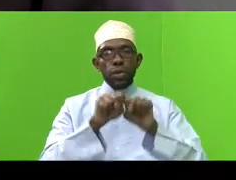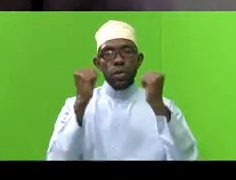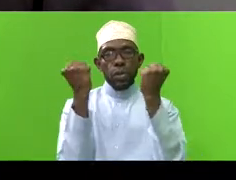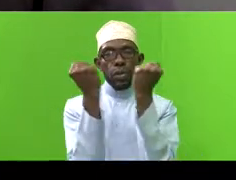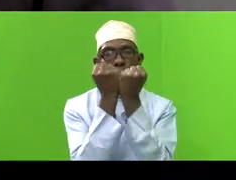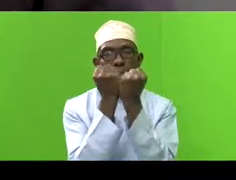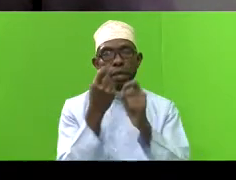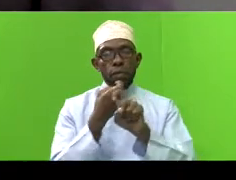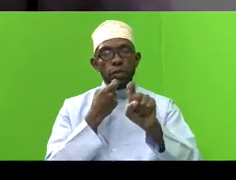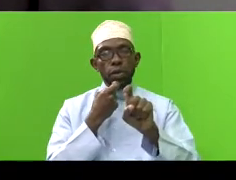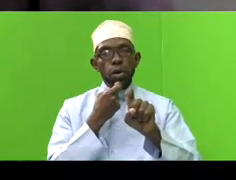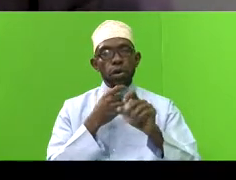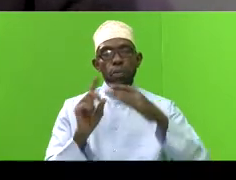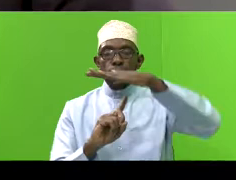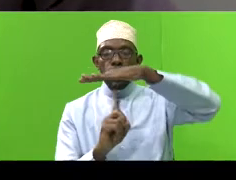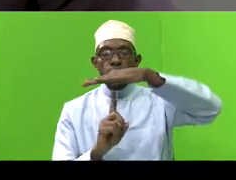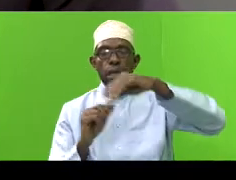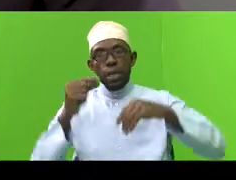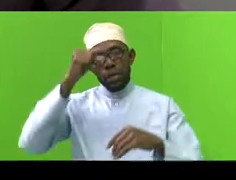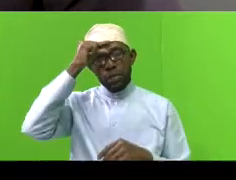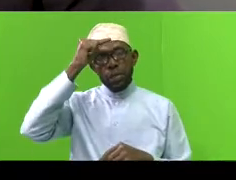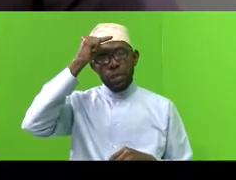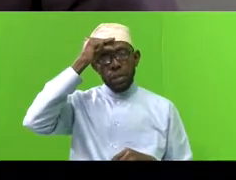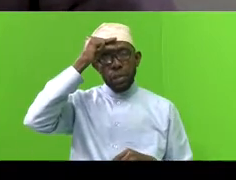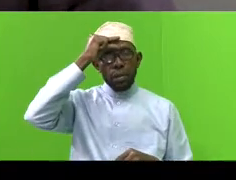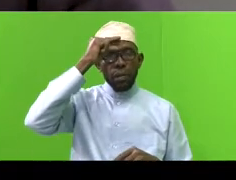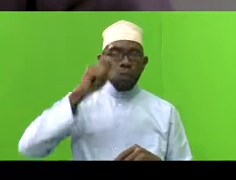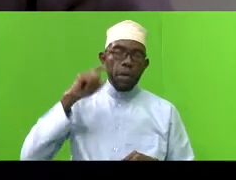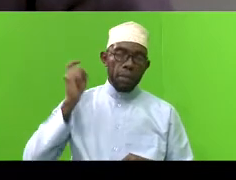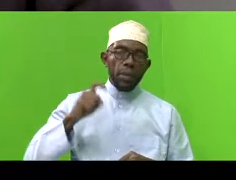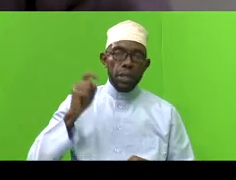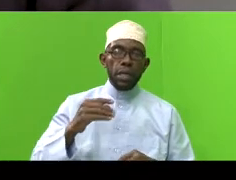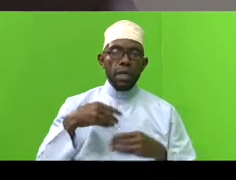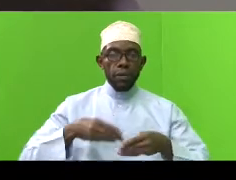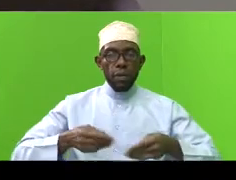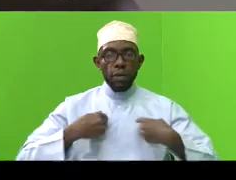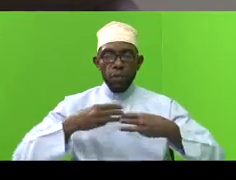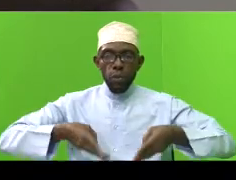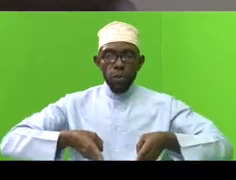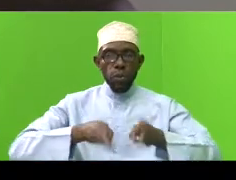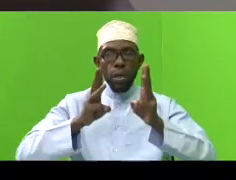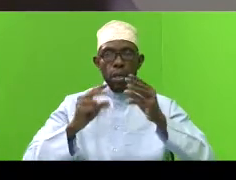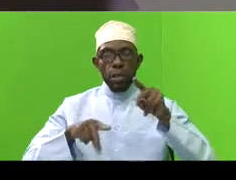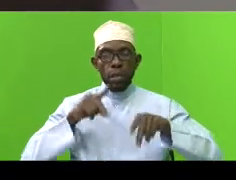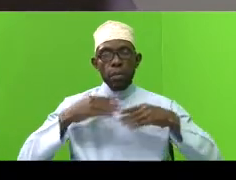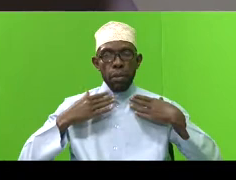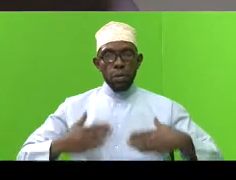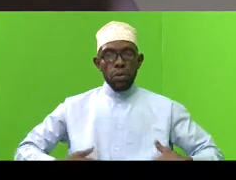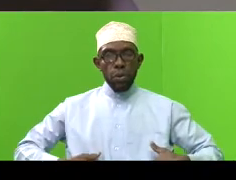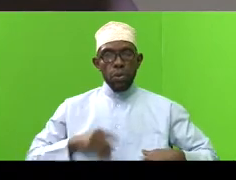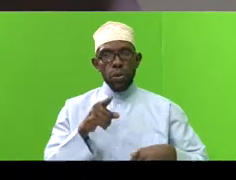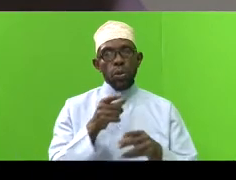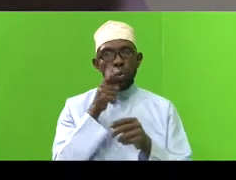labda kutoka kwa wizara fulani ya serikali. Kwa hiyo lazima uwe na njia ama uwe na watu ambao wewe